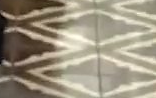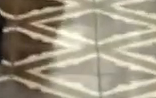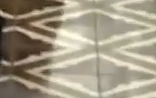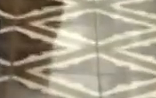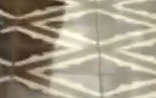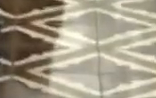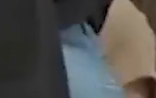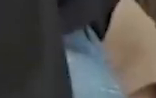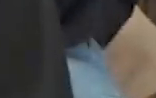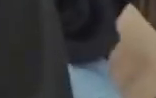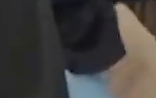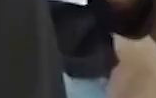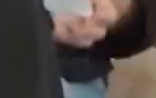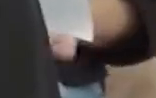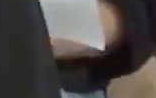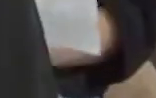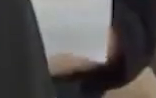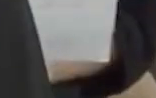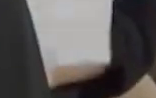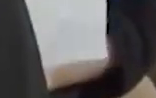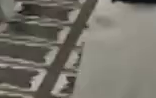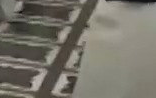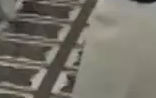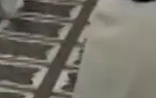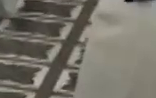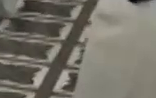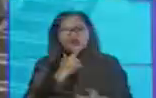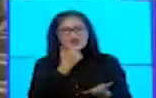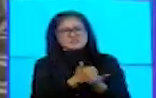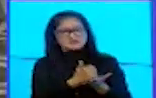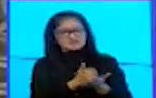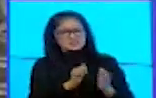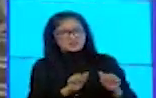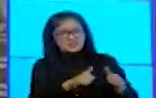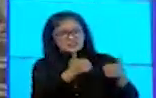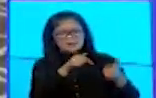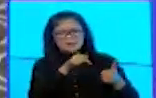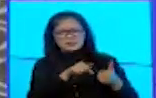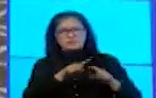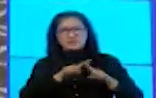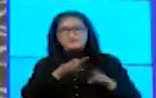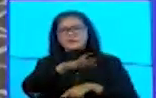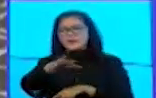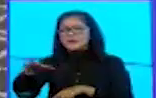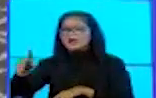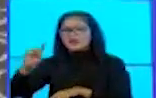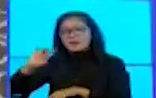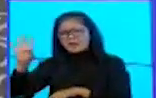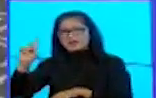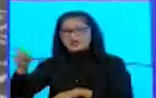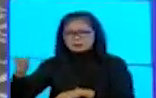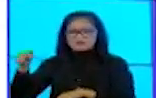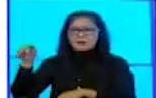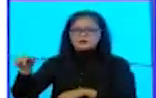Banten. Tidak hanya dari Kabupaten Kota Tangerang dan Tangerang Selatan, para pasien kanker dari daerah lain seperti Jakarta, Bogor, dan Bekasi